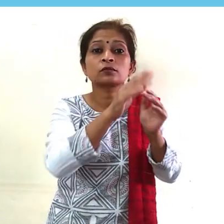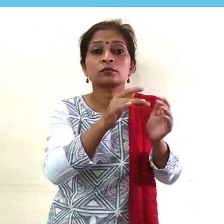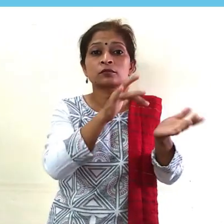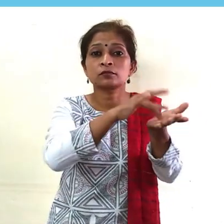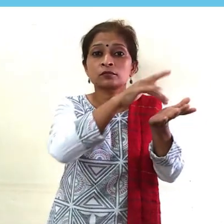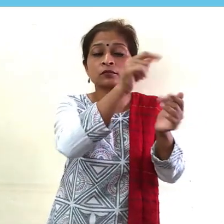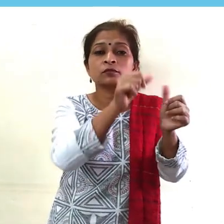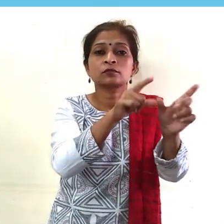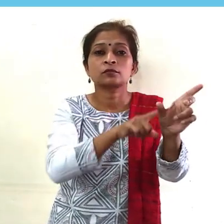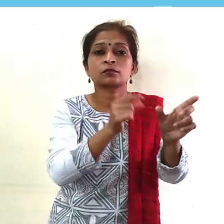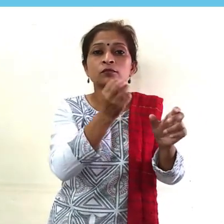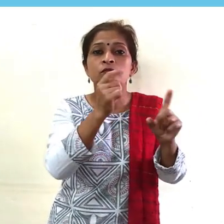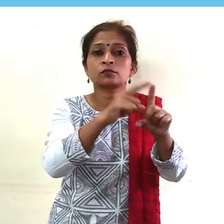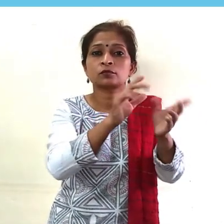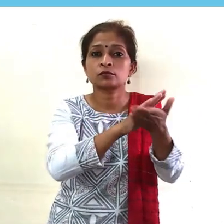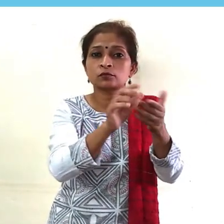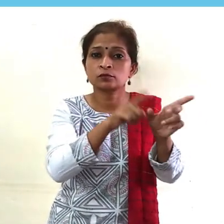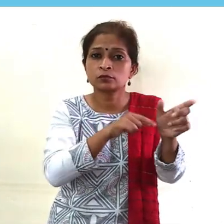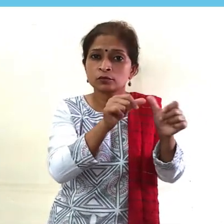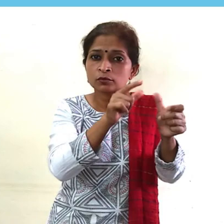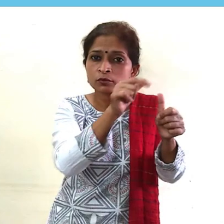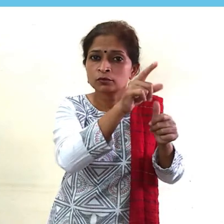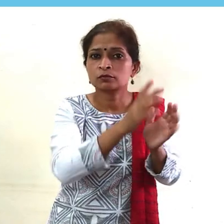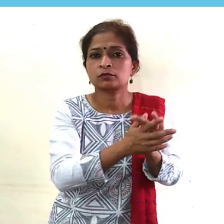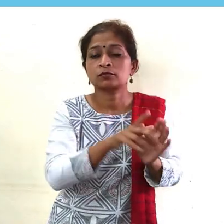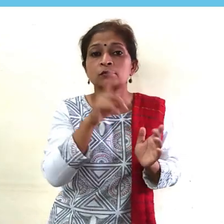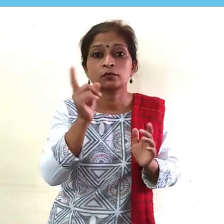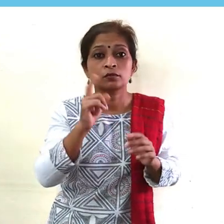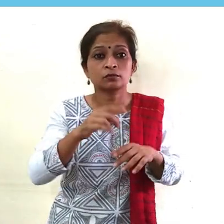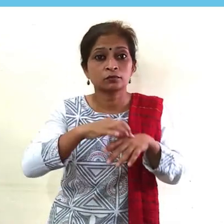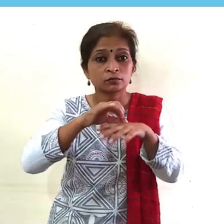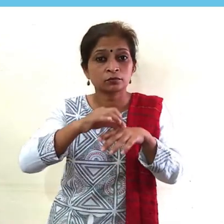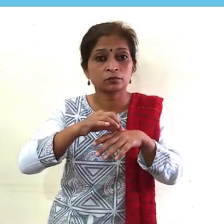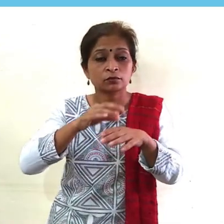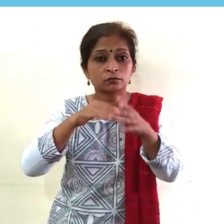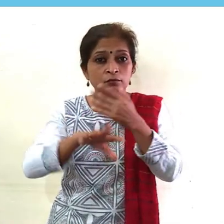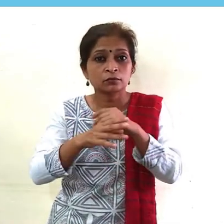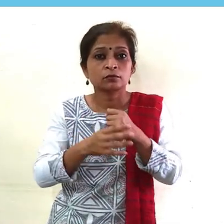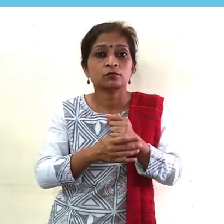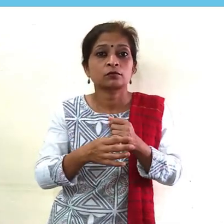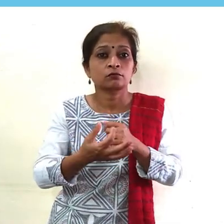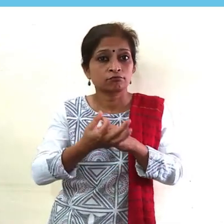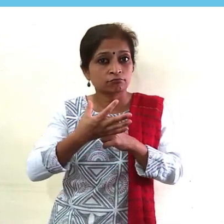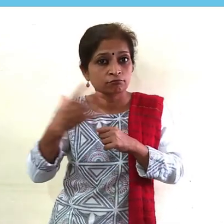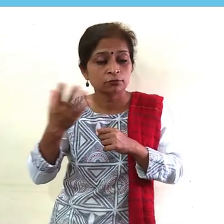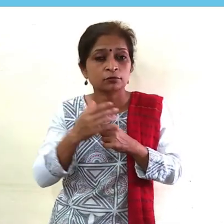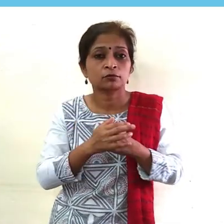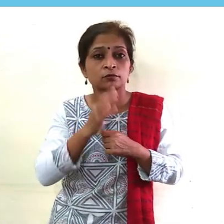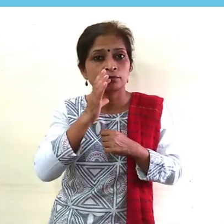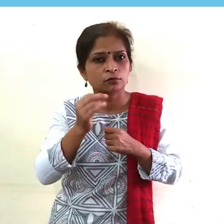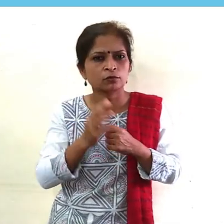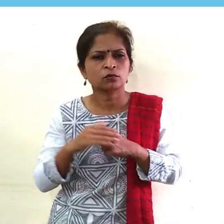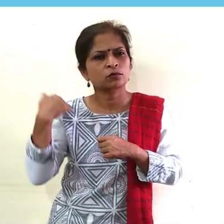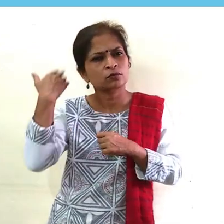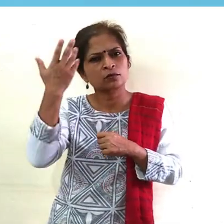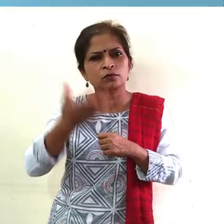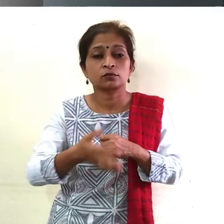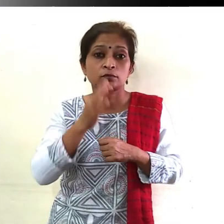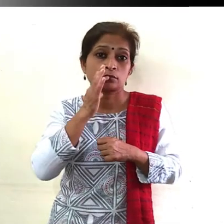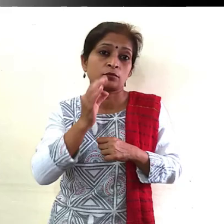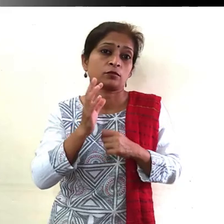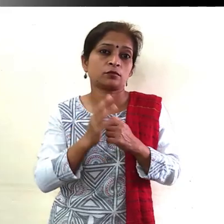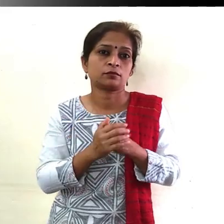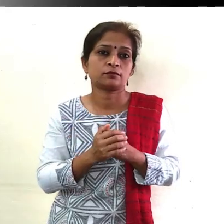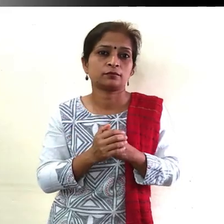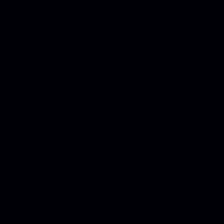देखें तो अंगों में दिव्यता को प्राथमिकता देना और उसी की महत्ता तो हमेशा से रही है।